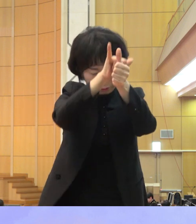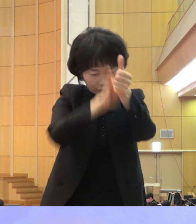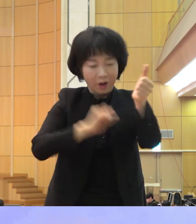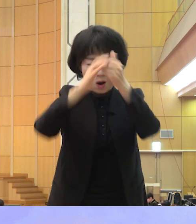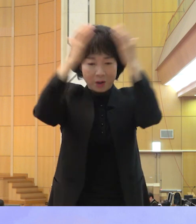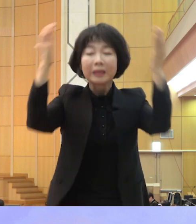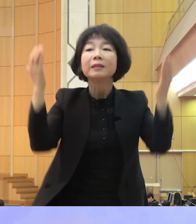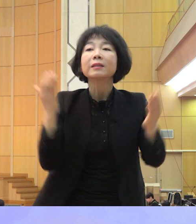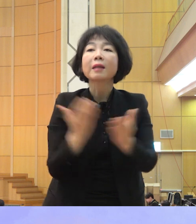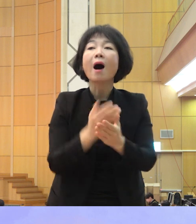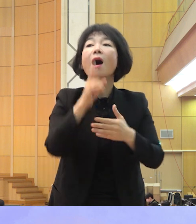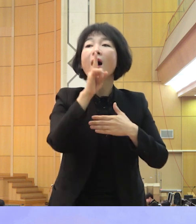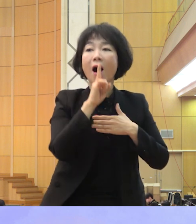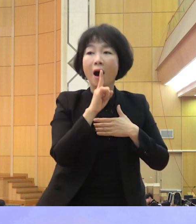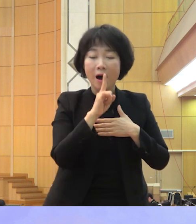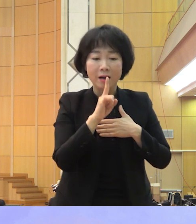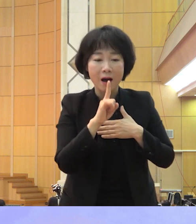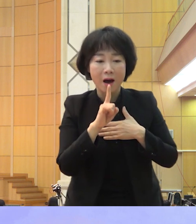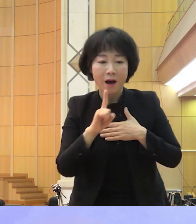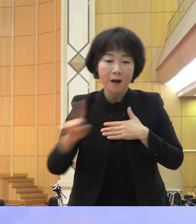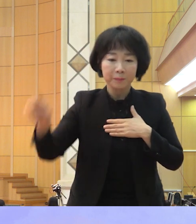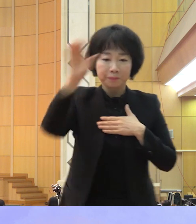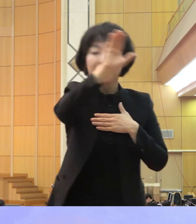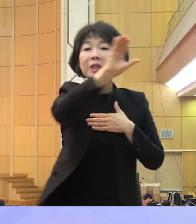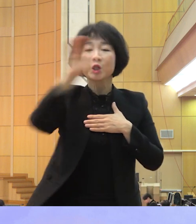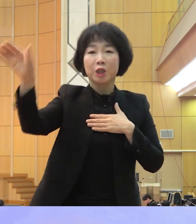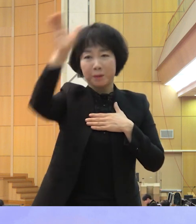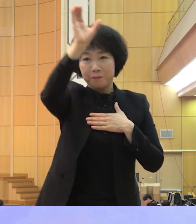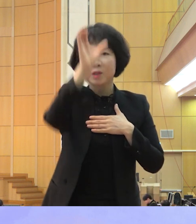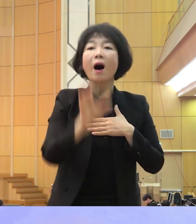자리에서 충성을 다하.